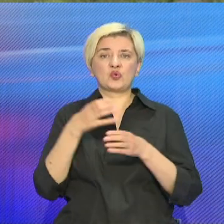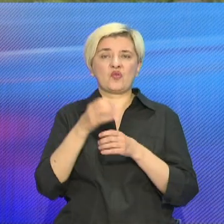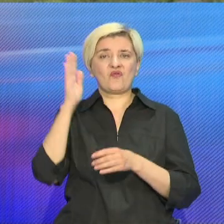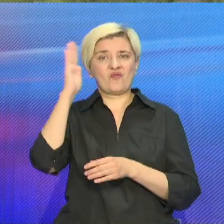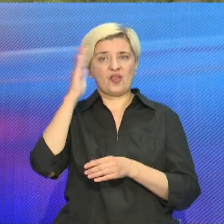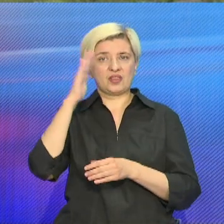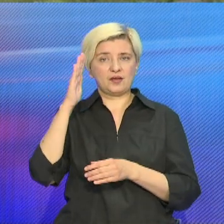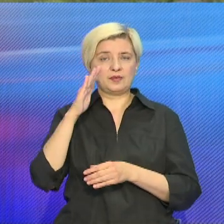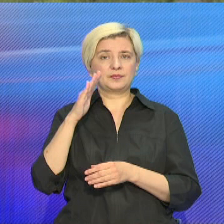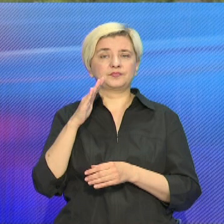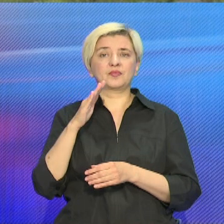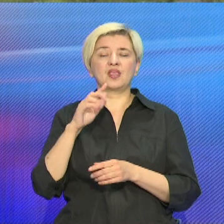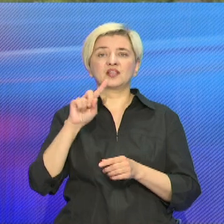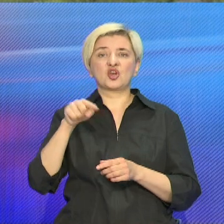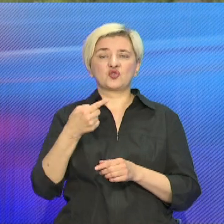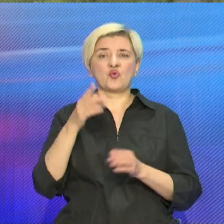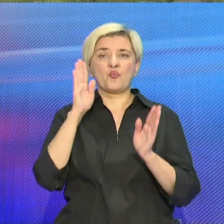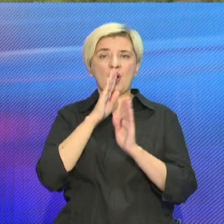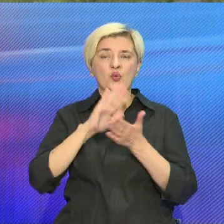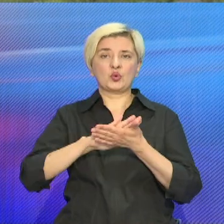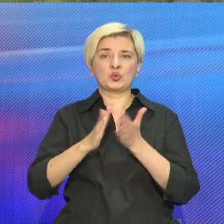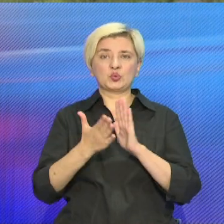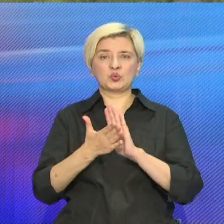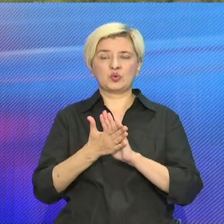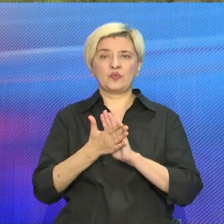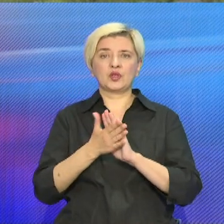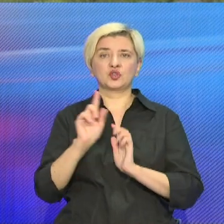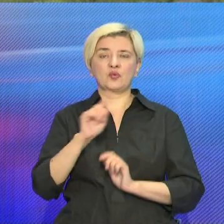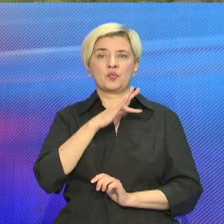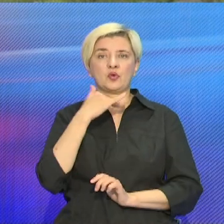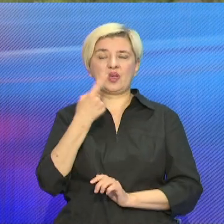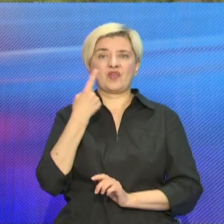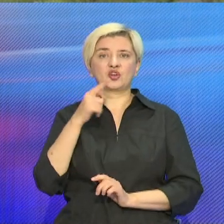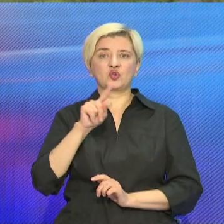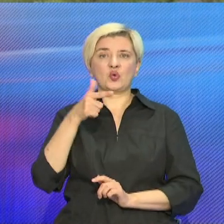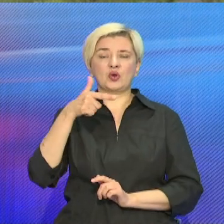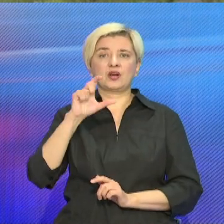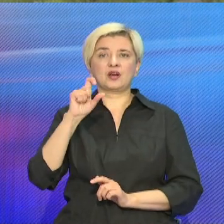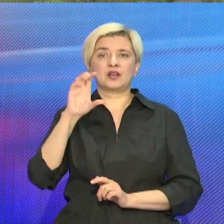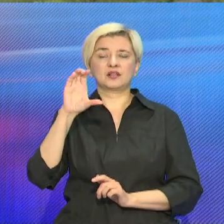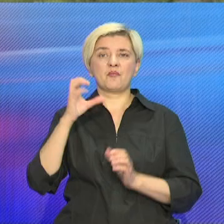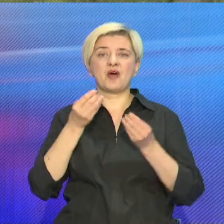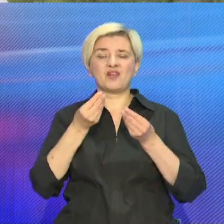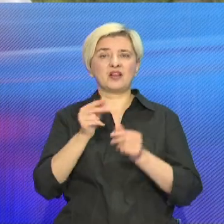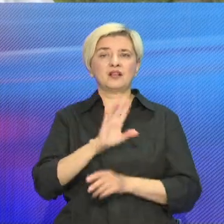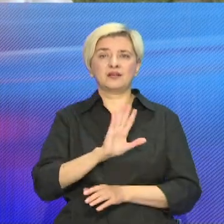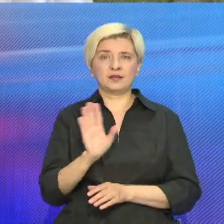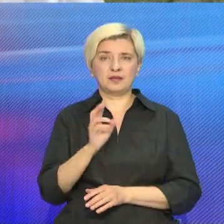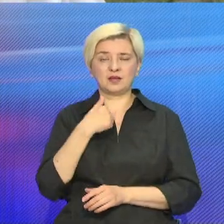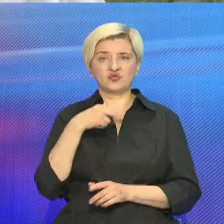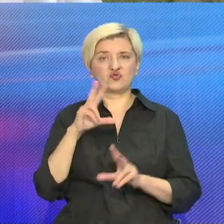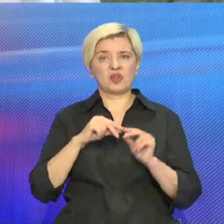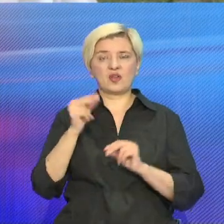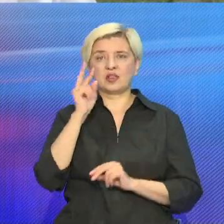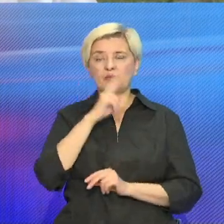за счет погодных условий. То, что многие говорят, что там ГЭС повлияло, я считаю, что неправда. Это не только